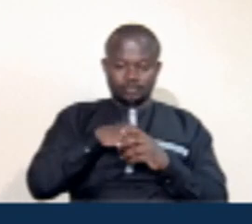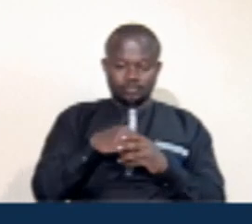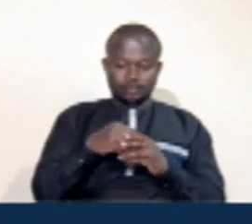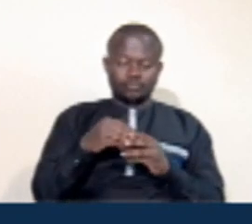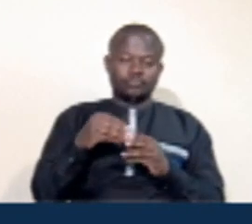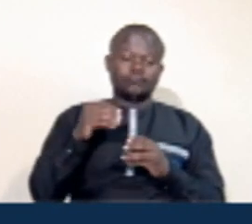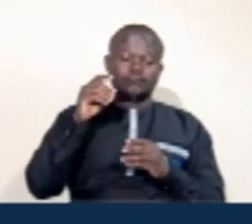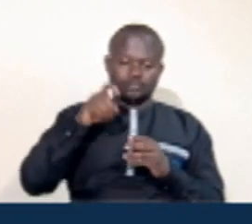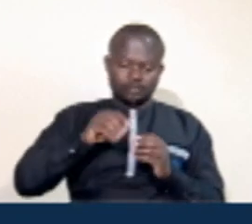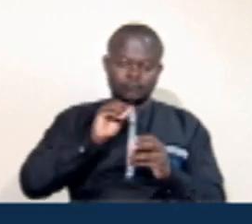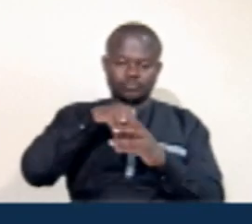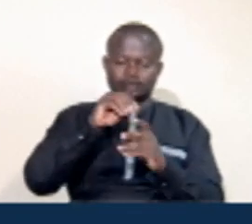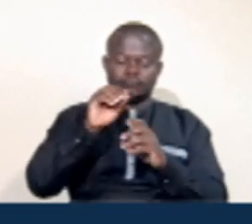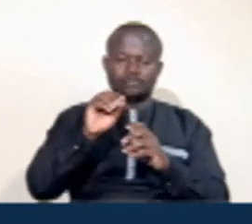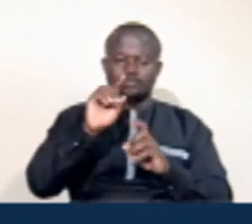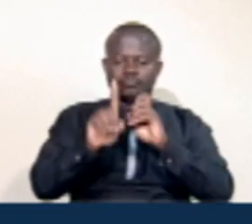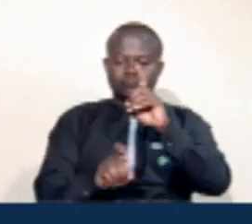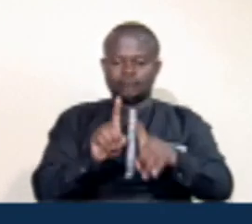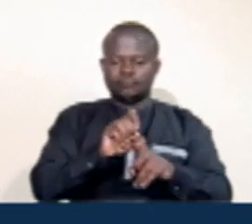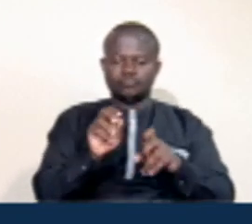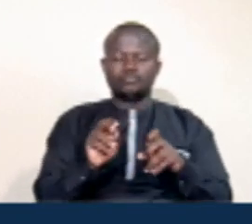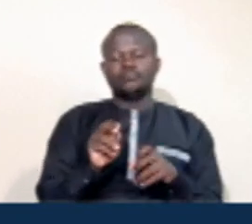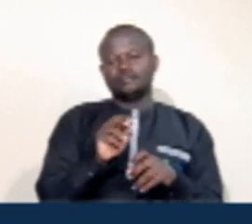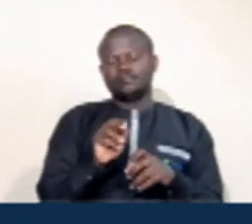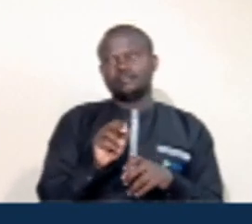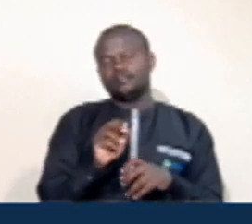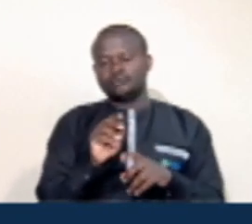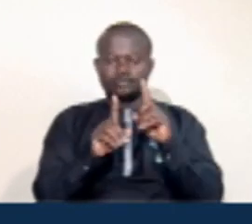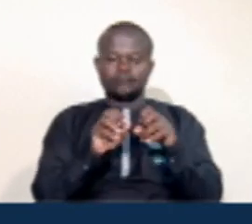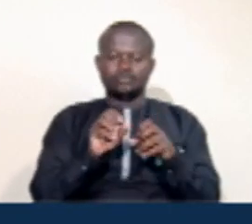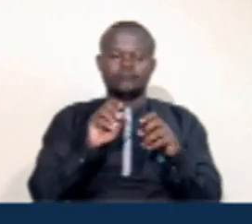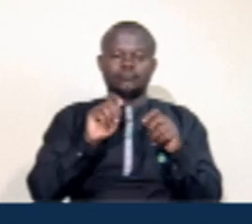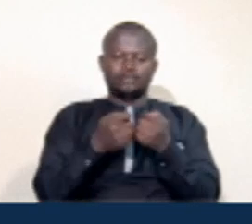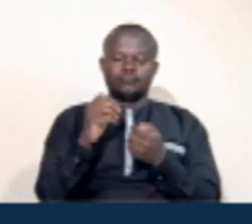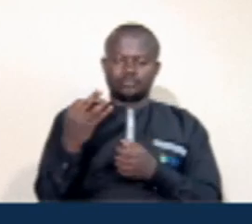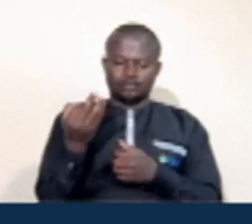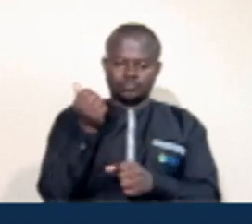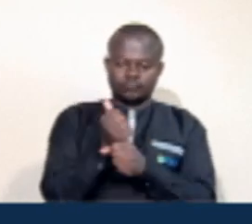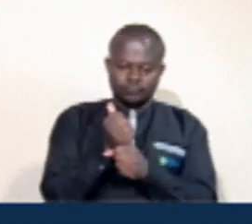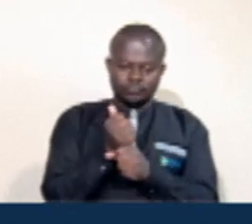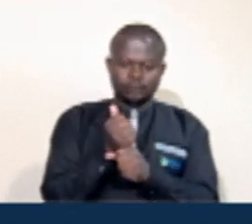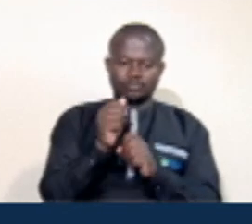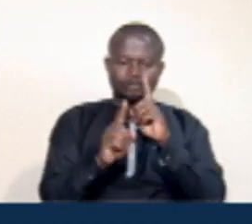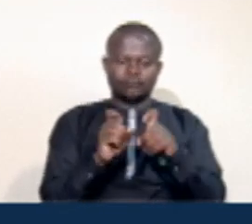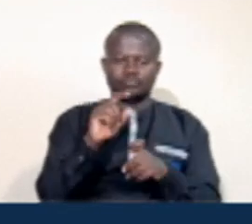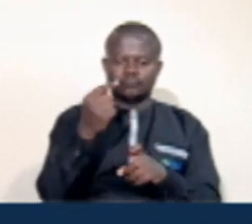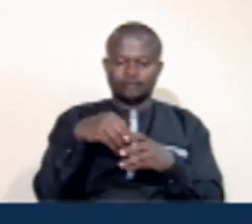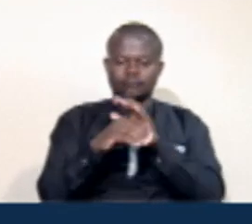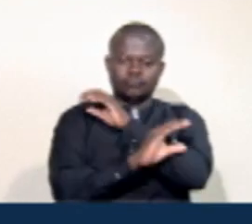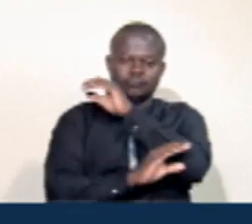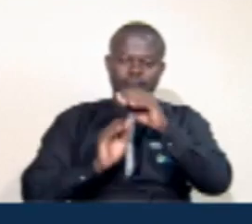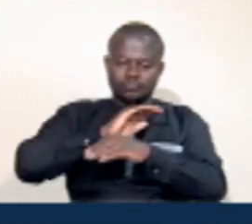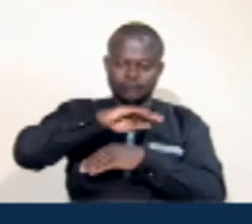bakwiye kuba bari mu bizamini ibizamini by'igihembwe cya gatatu rero uko bikorwa ari ikizamini kimwe mu gihugu